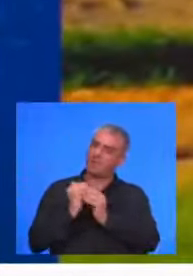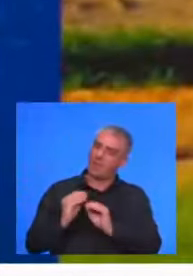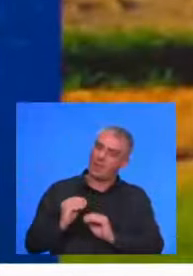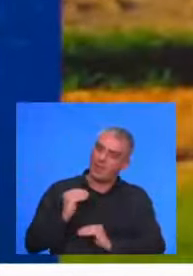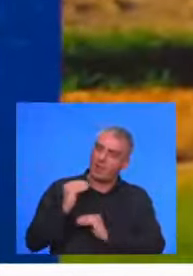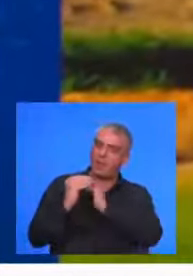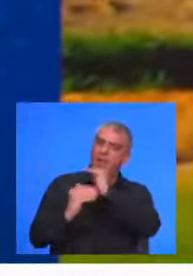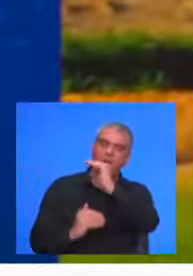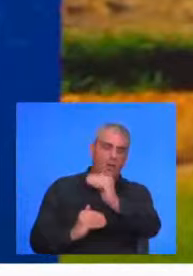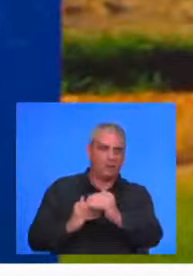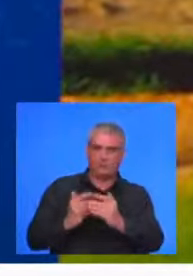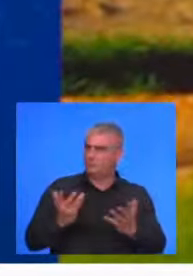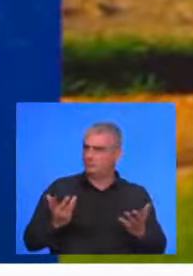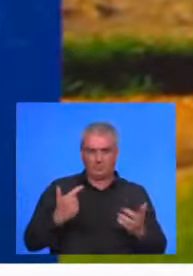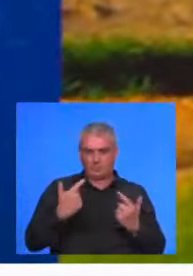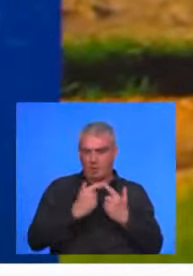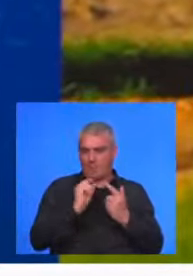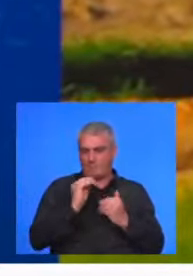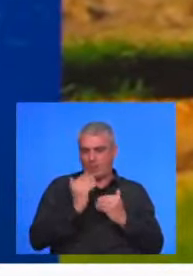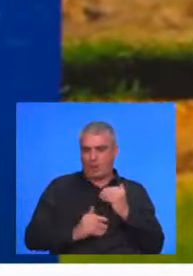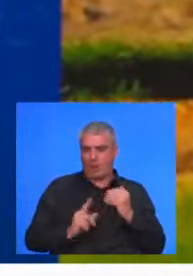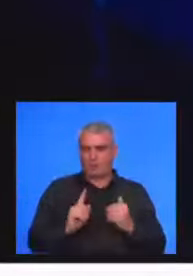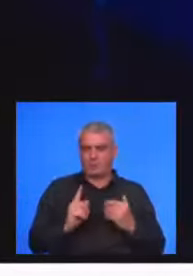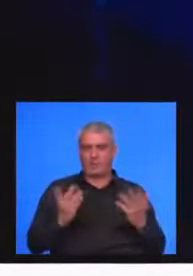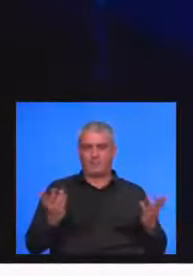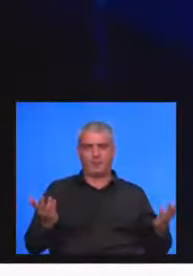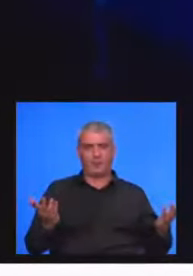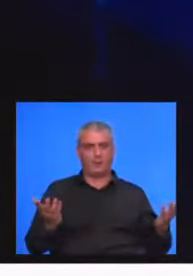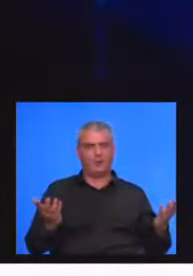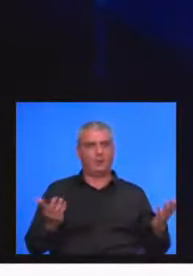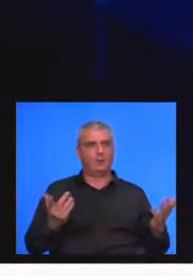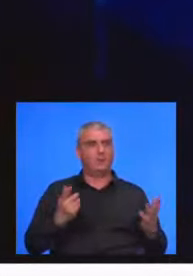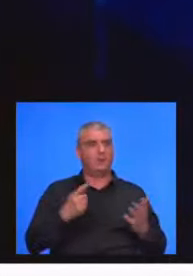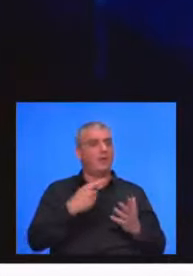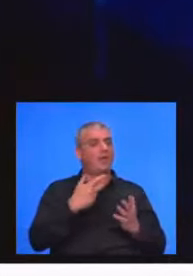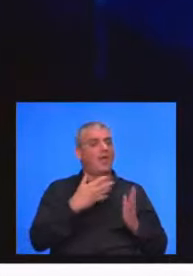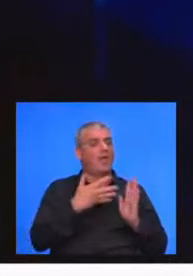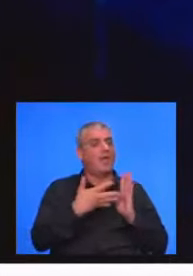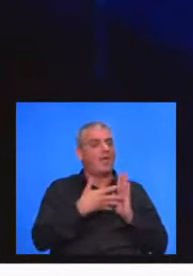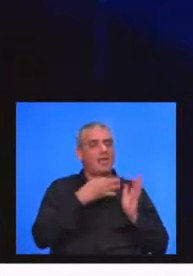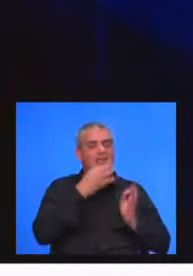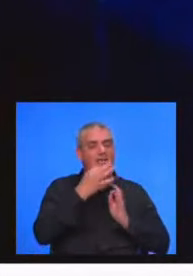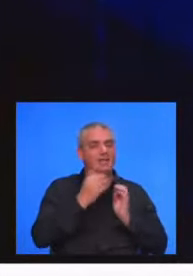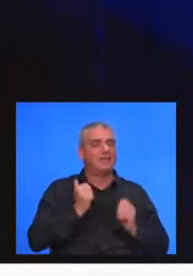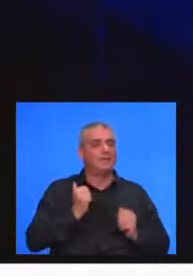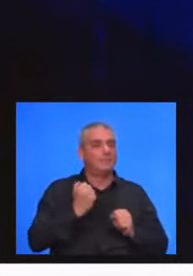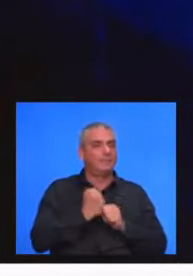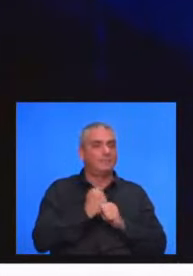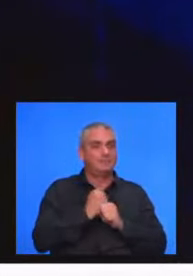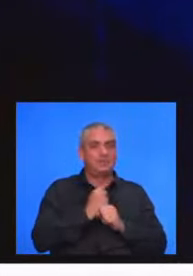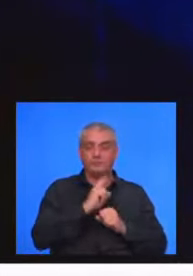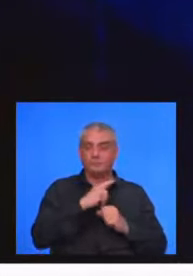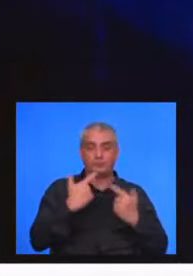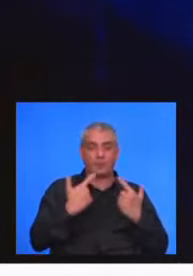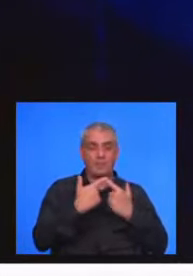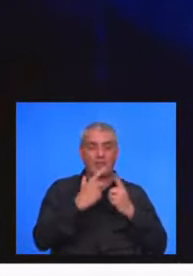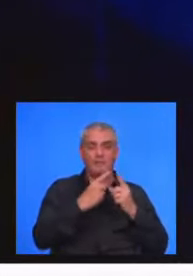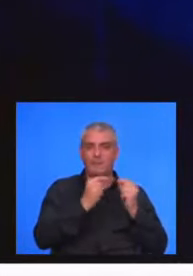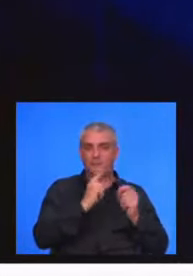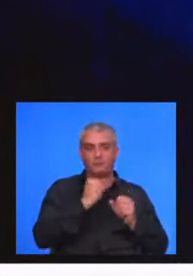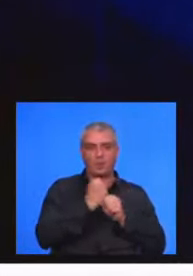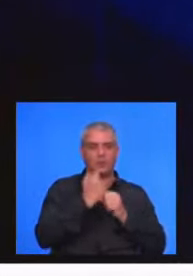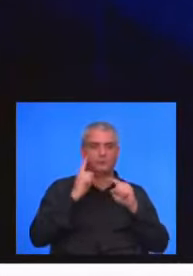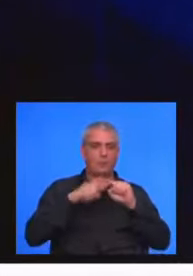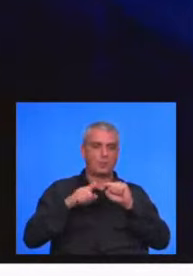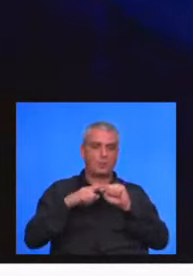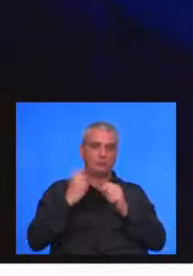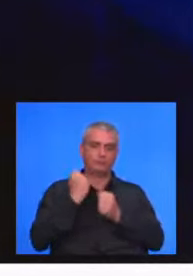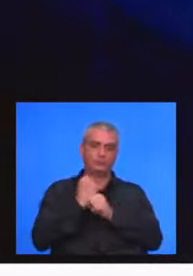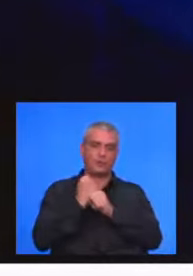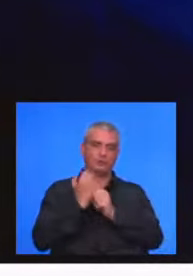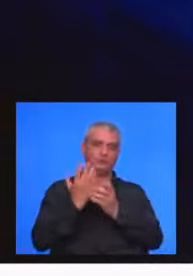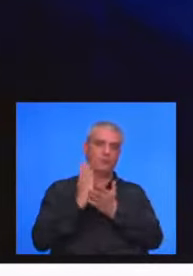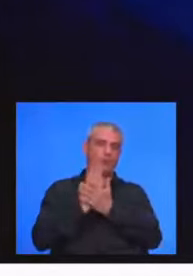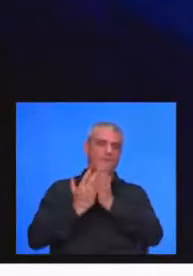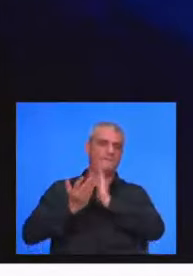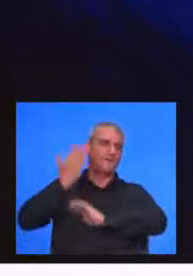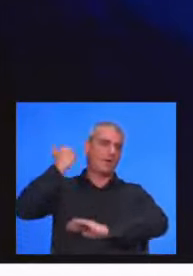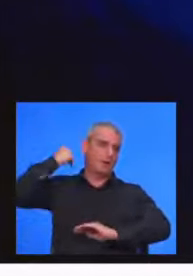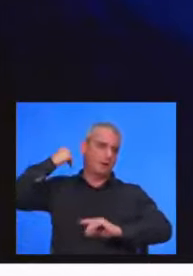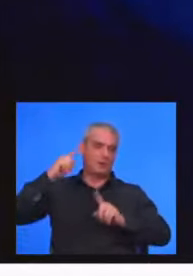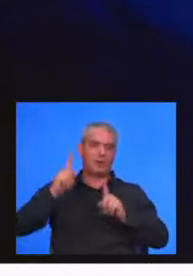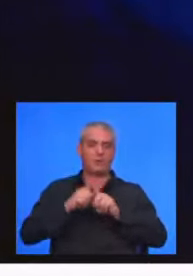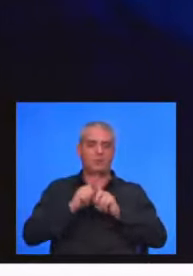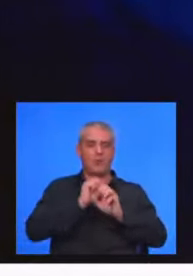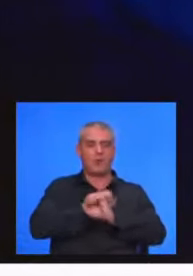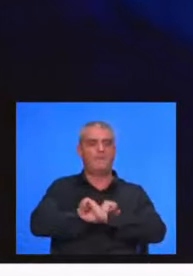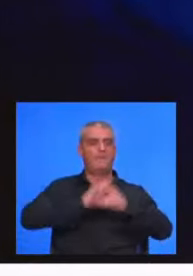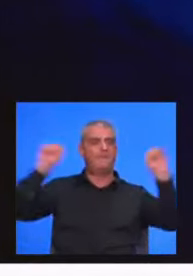אחר, המלחמה עוד לא הסתיימה. אבל המטרה של התחקיר המבצעי זה כדי שאלה שנלחמים בעזה לא יעשו טעויות שנעשו, כמו למשל